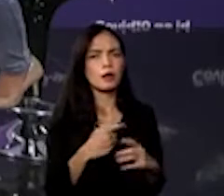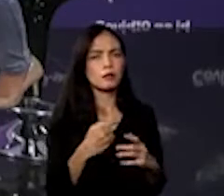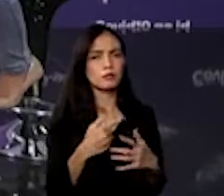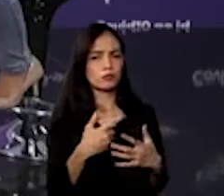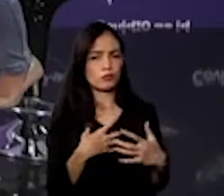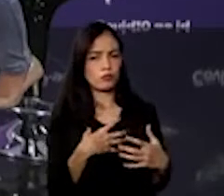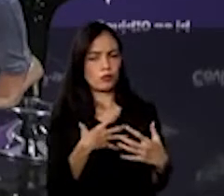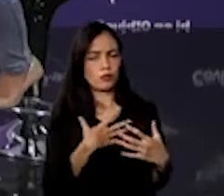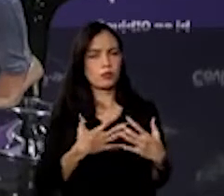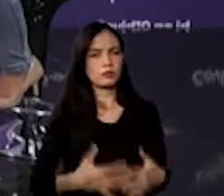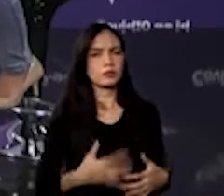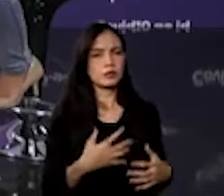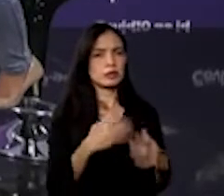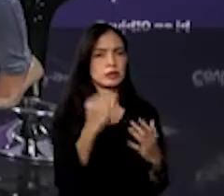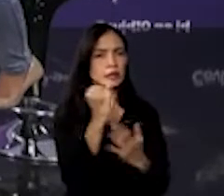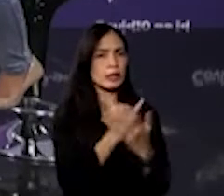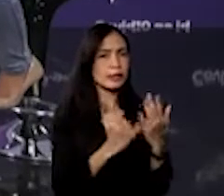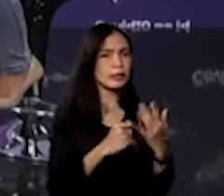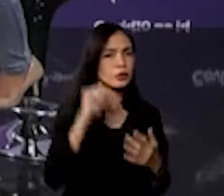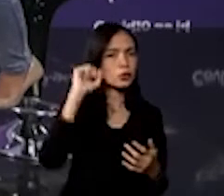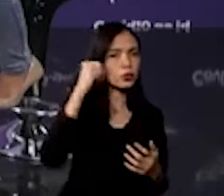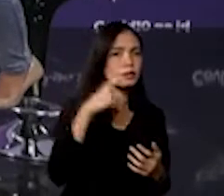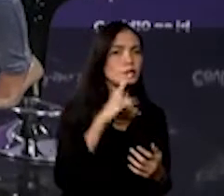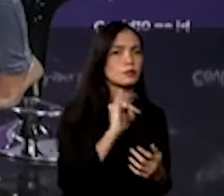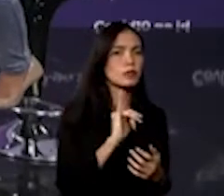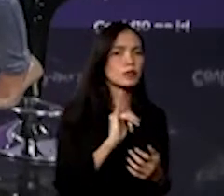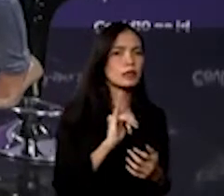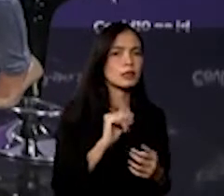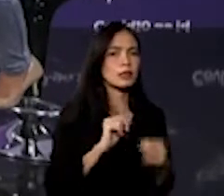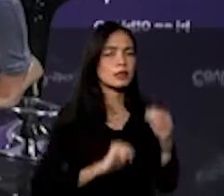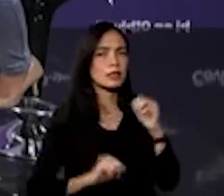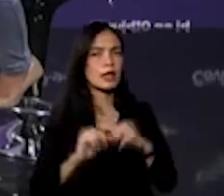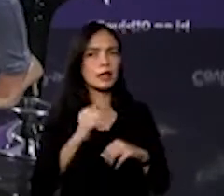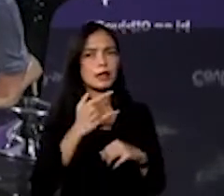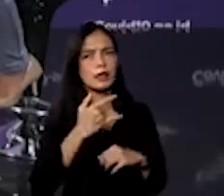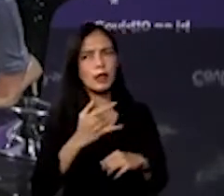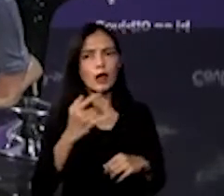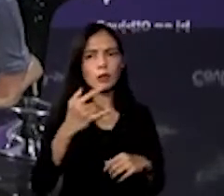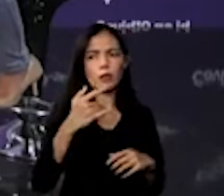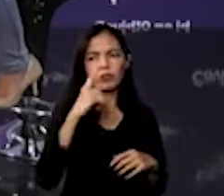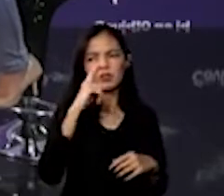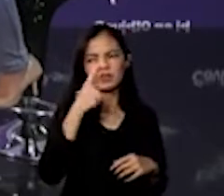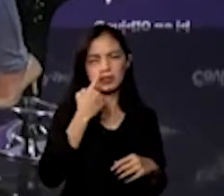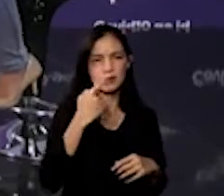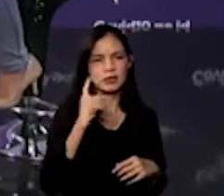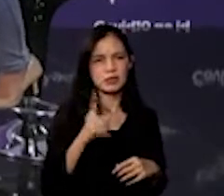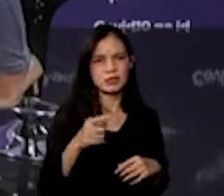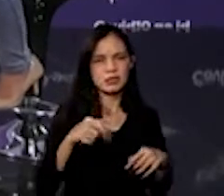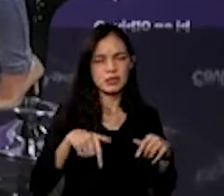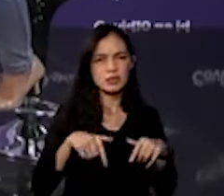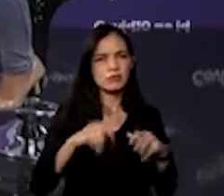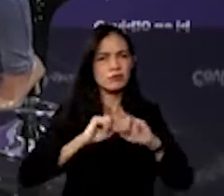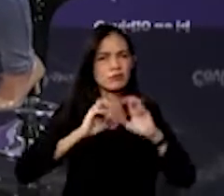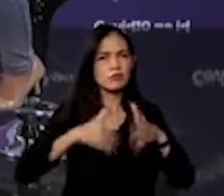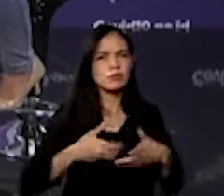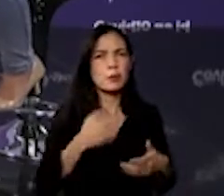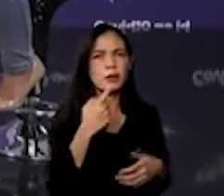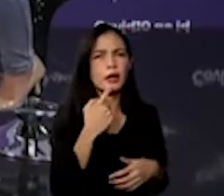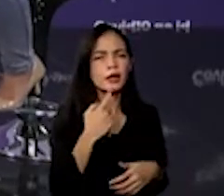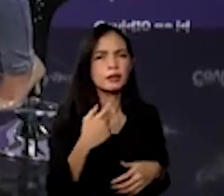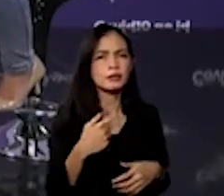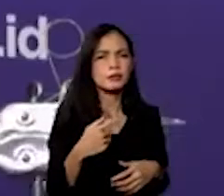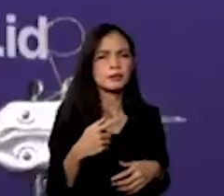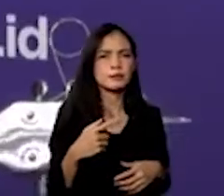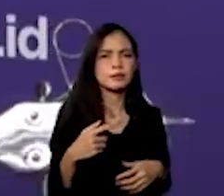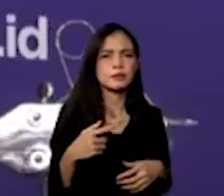tuh rasanya sulit ya untukif E hal-hal kegiatan monoton Nah kamu tuh ngapain aja selama pandemi ini kurang lebih aku